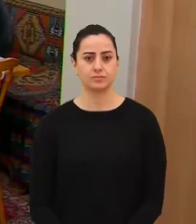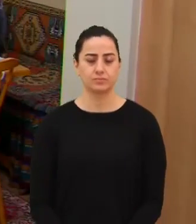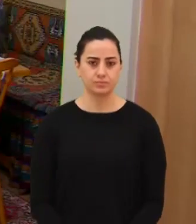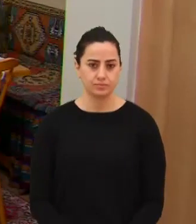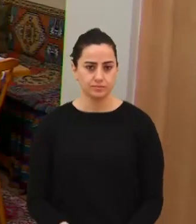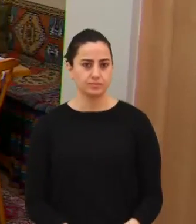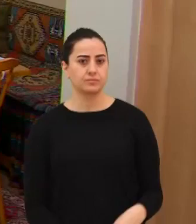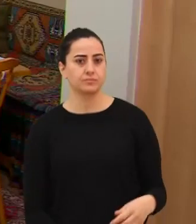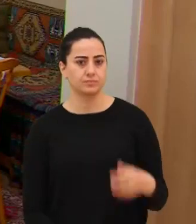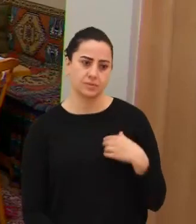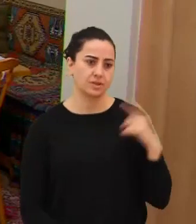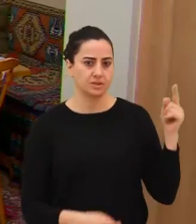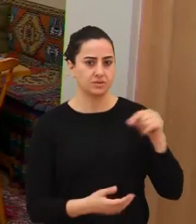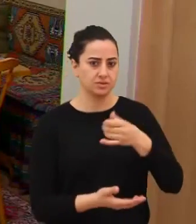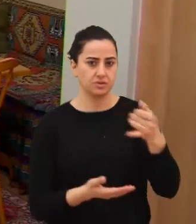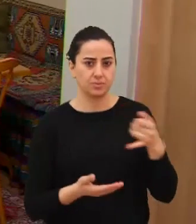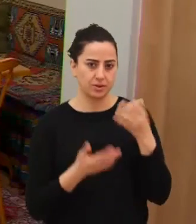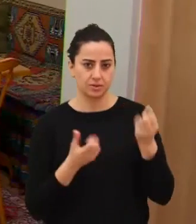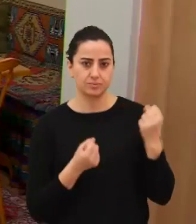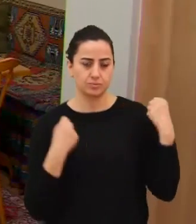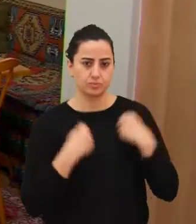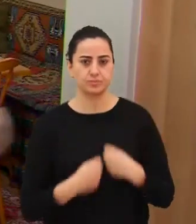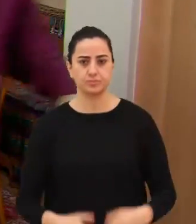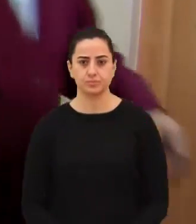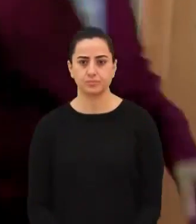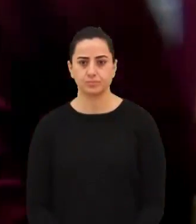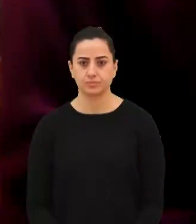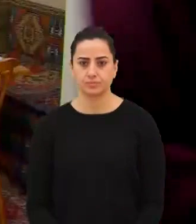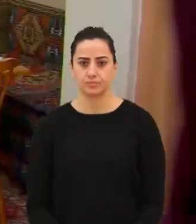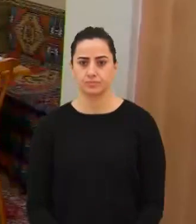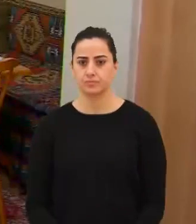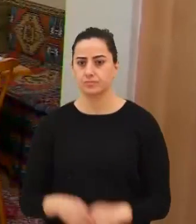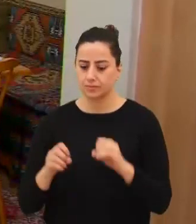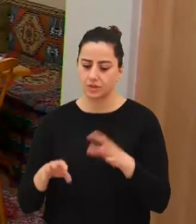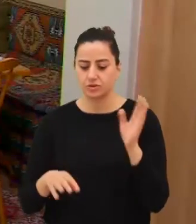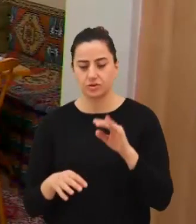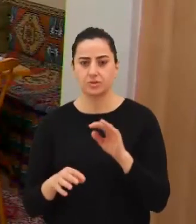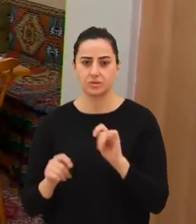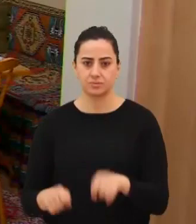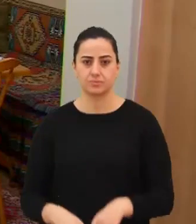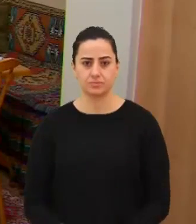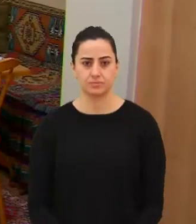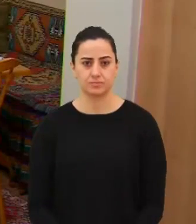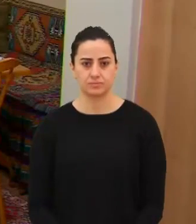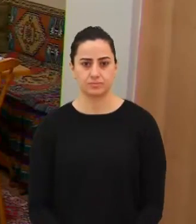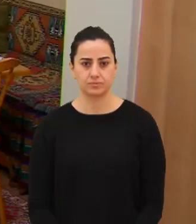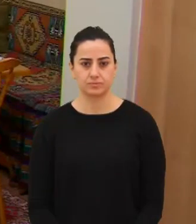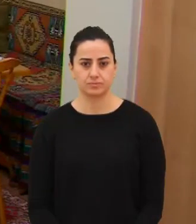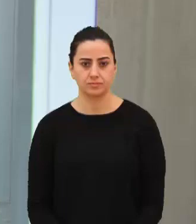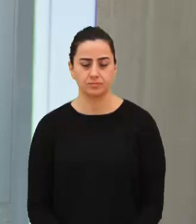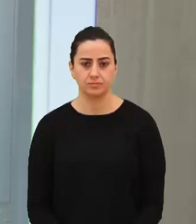Ben de şerbeti alayım. Olur canım. Hadi sen de patronu gidin. Hayır da böyle bıraktık ama. Olsun olsun genç halledersin. Önemli mi? Önce bebek